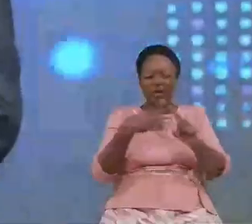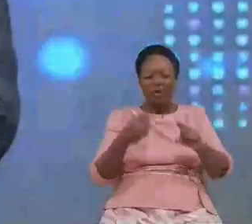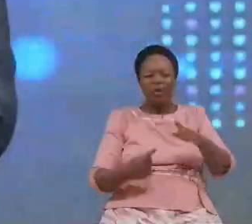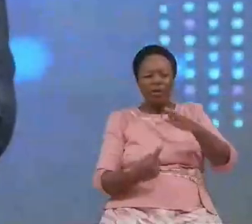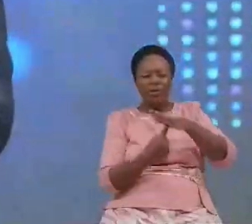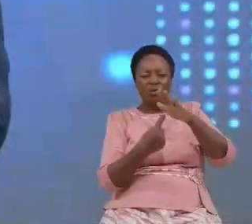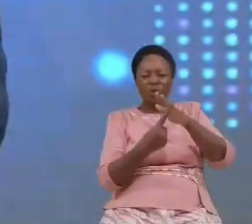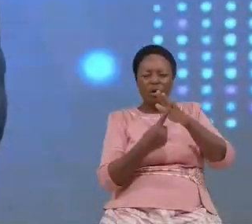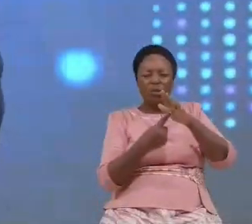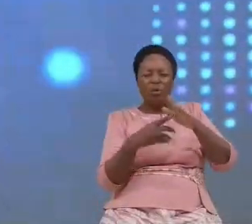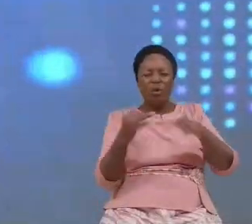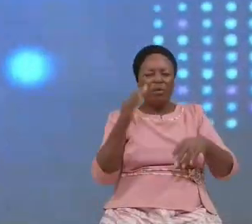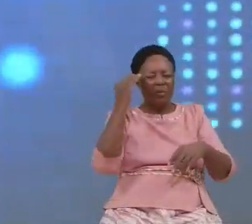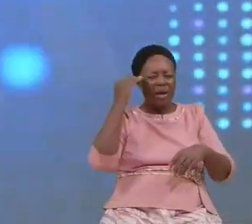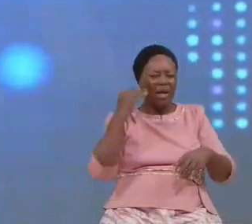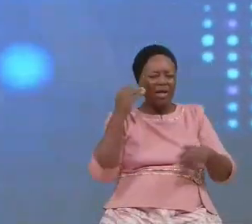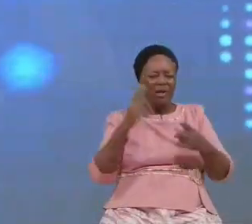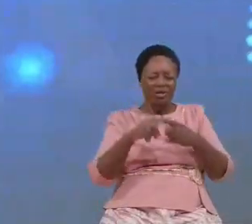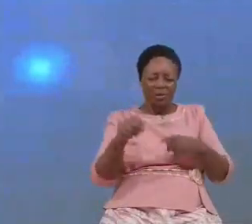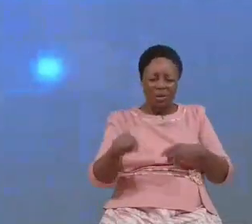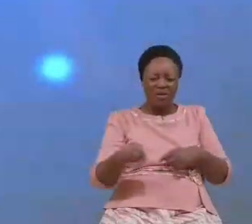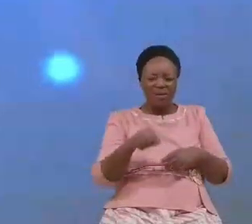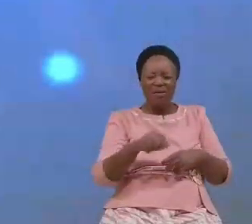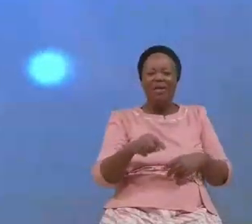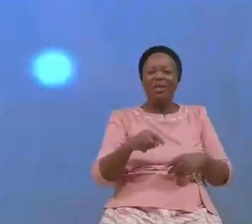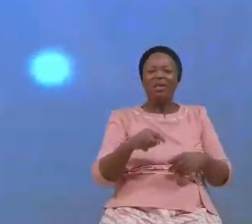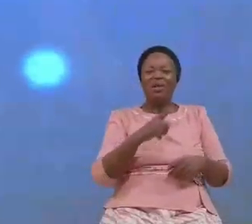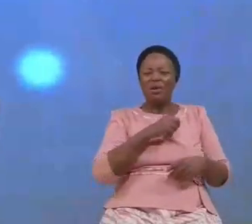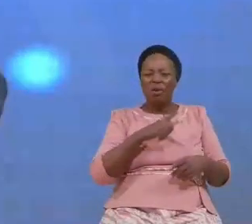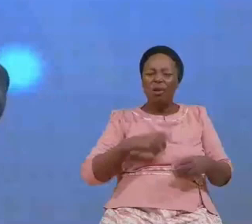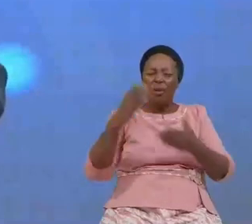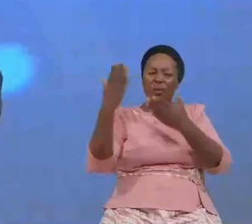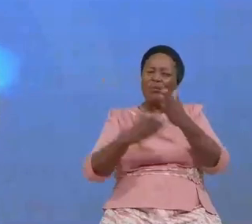de la tête jusqu'à la plante des pieds